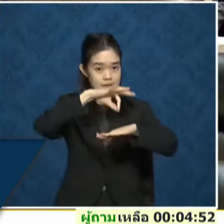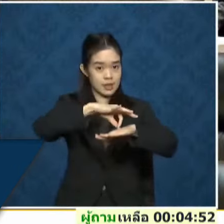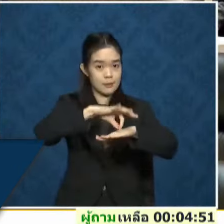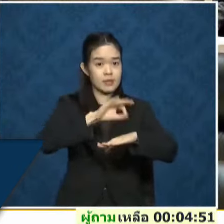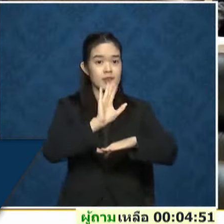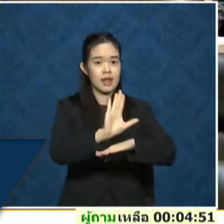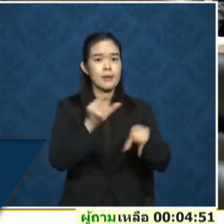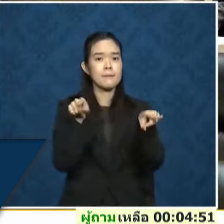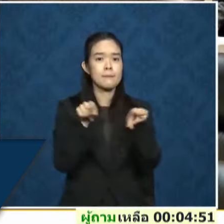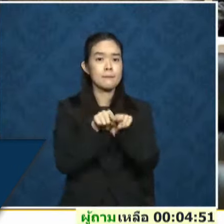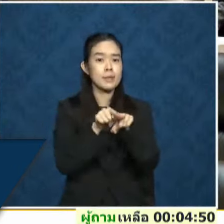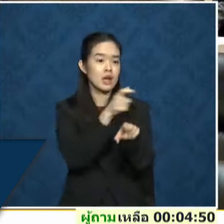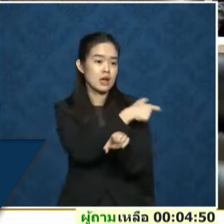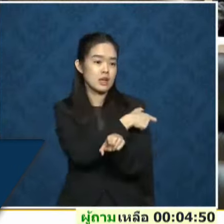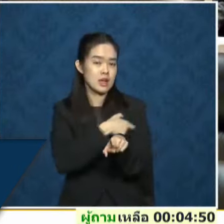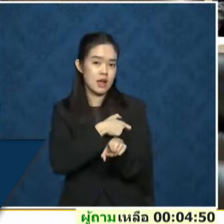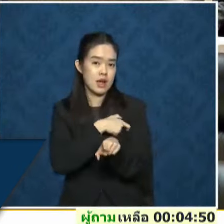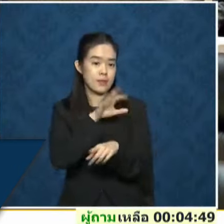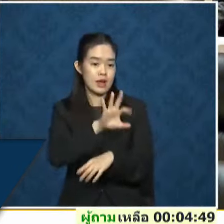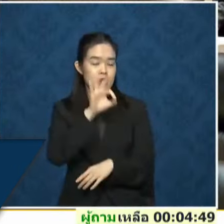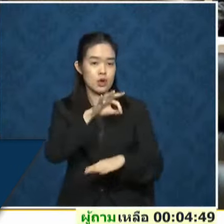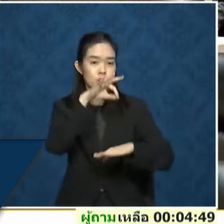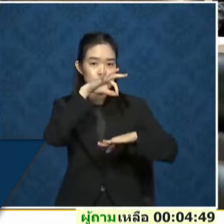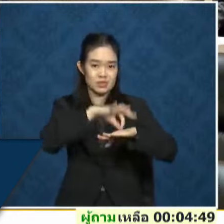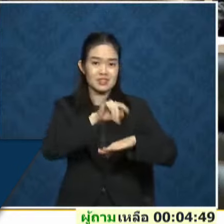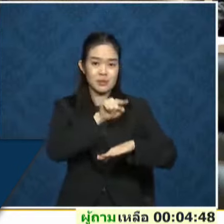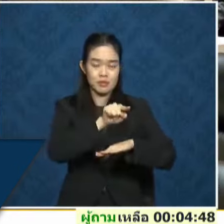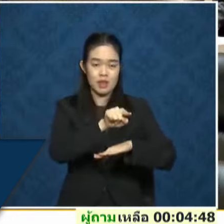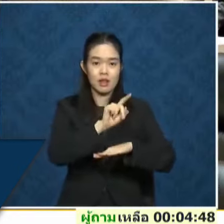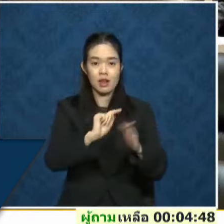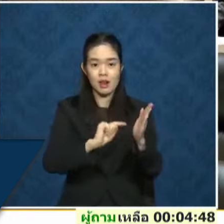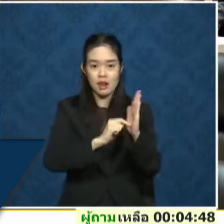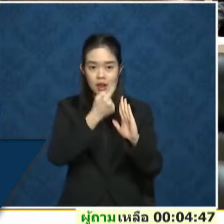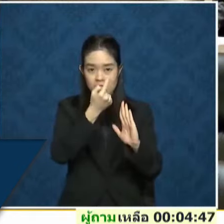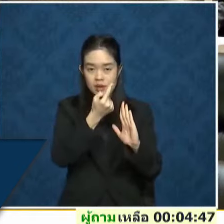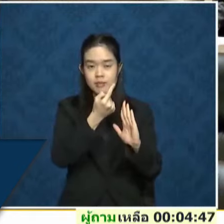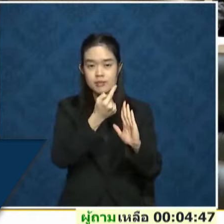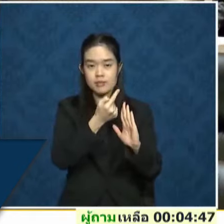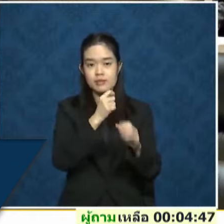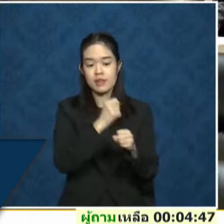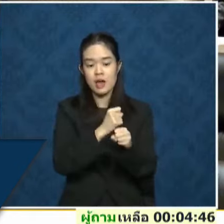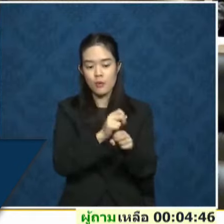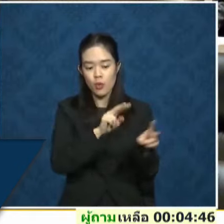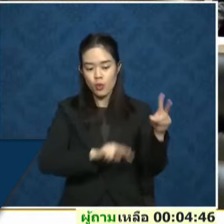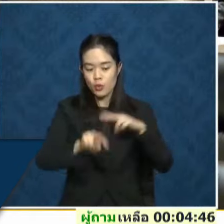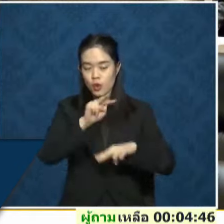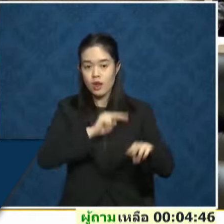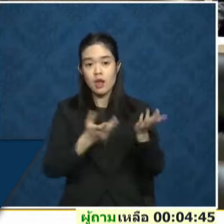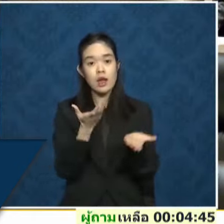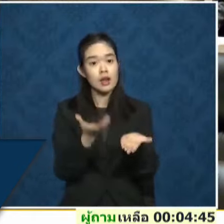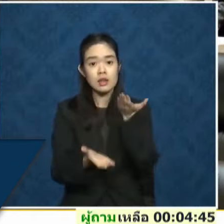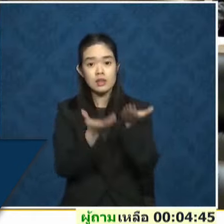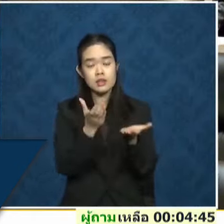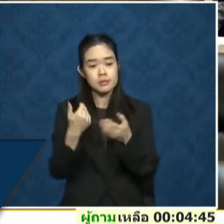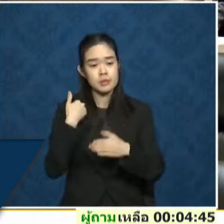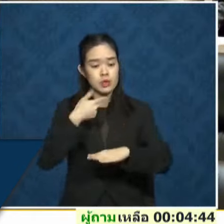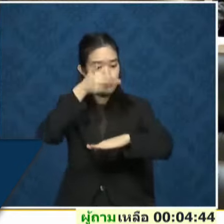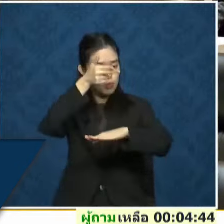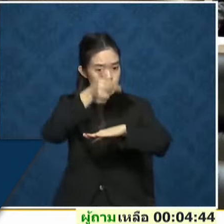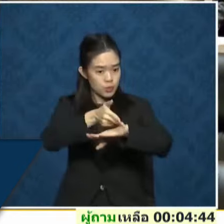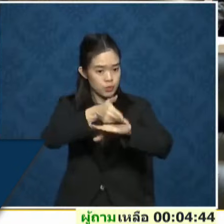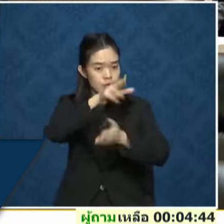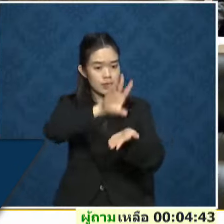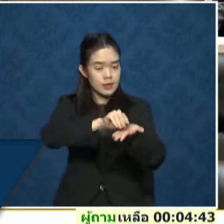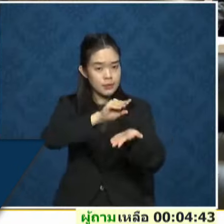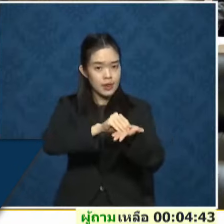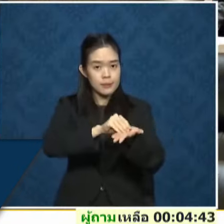ฝ้าโรงเรียนหรือใช้เทคโนโลยีสมัยใหม่เช่นกล้องวงจรปิดหรืออาจจะทำนะคะความตกลงกับตำรวจพื้นที่ให้วนเวียนมาดู